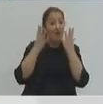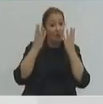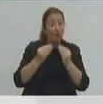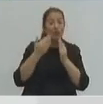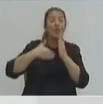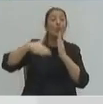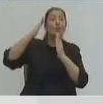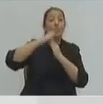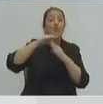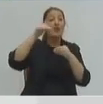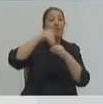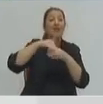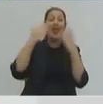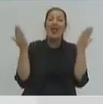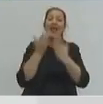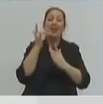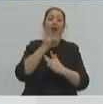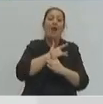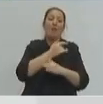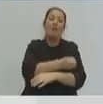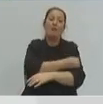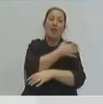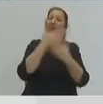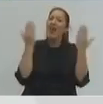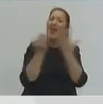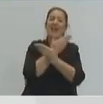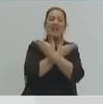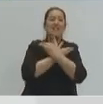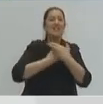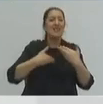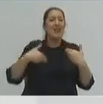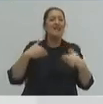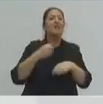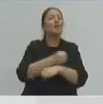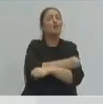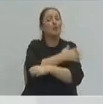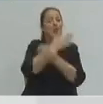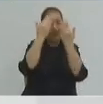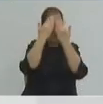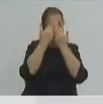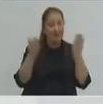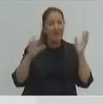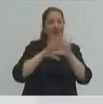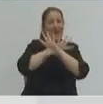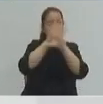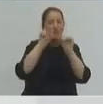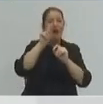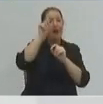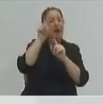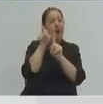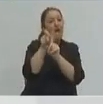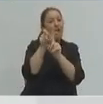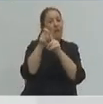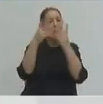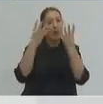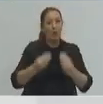Meclisi en kalbi duygularımla, en sevgi dolu duygularımla selamlıyorum. Hepinize Cenab-ı Allah'a emanet